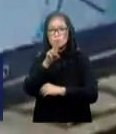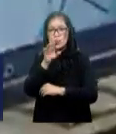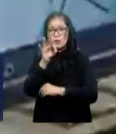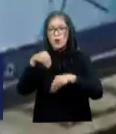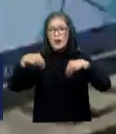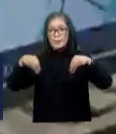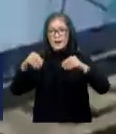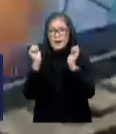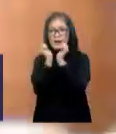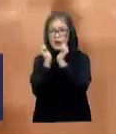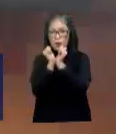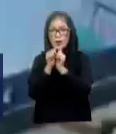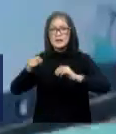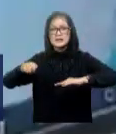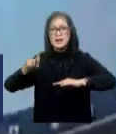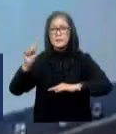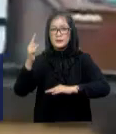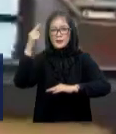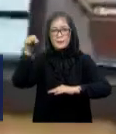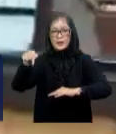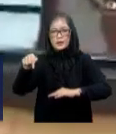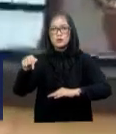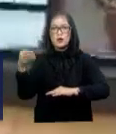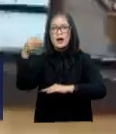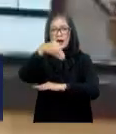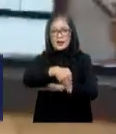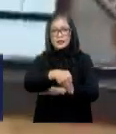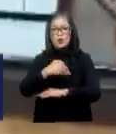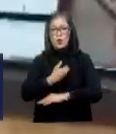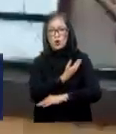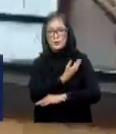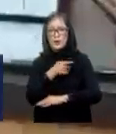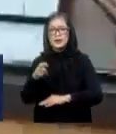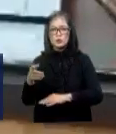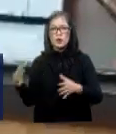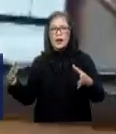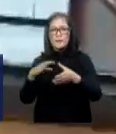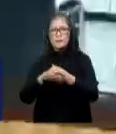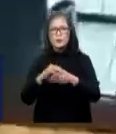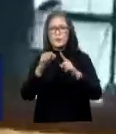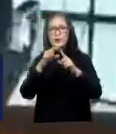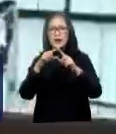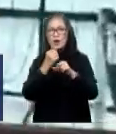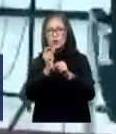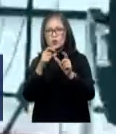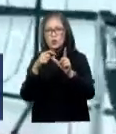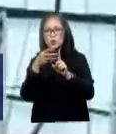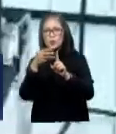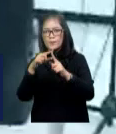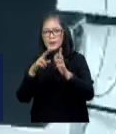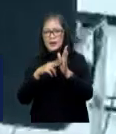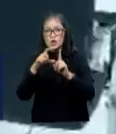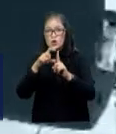sidang perdana crazy Rich Bandung ini juga dihadiri para korban yang tergabung dalam paguyuban korban Doni Salman Khan tidak digelar